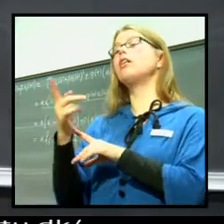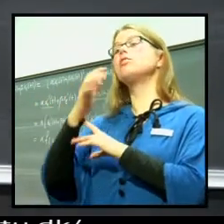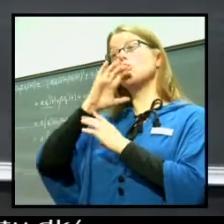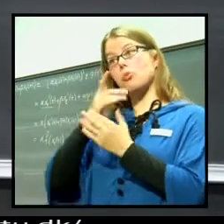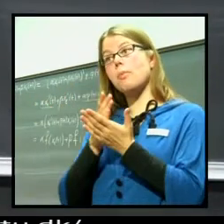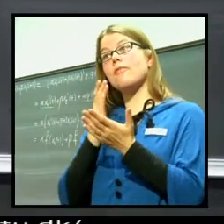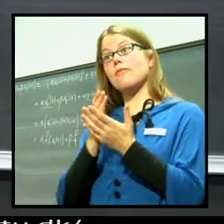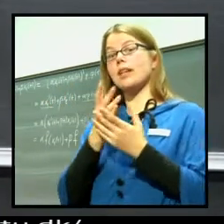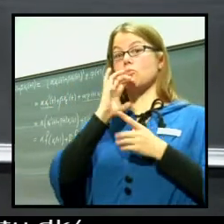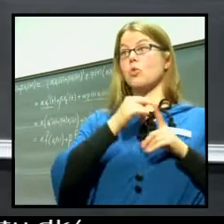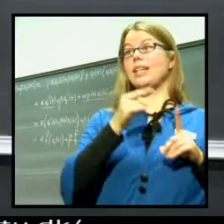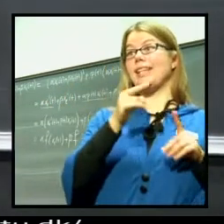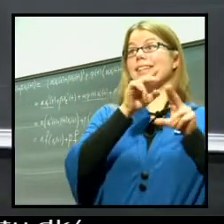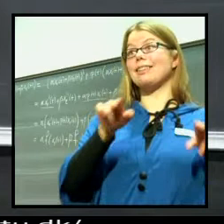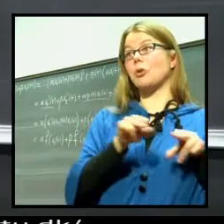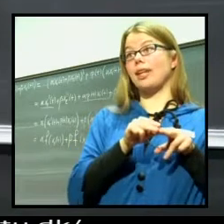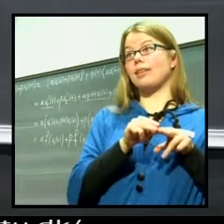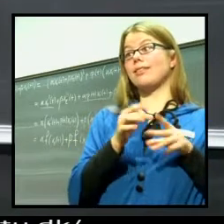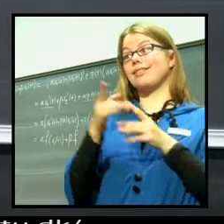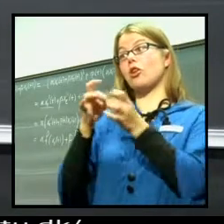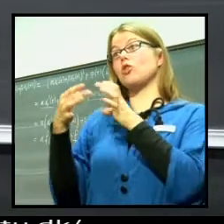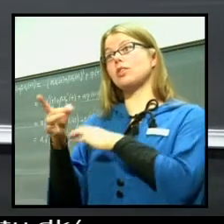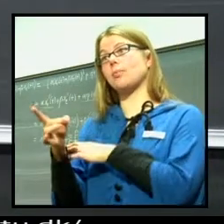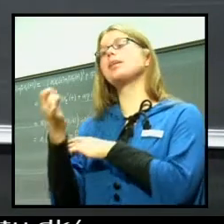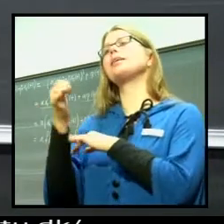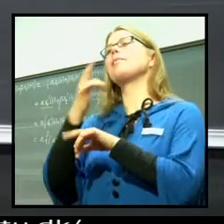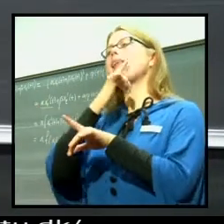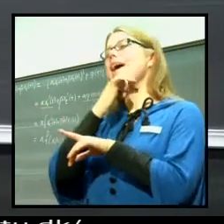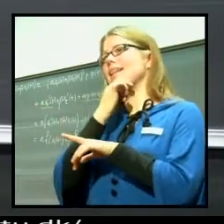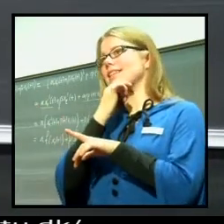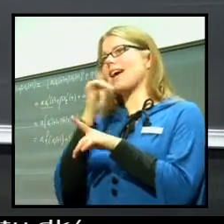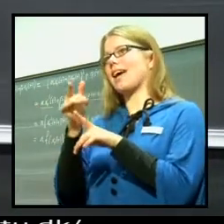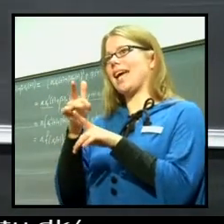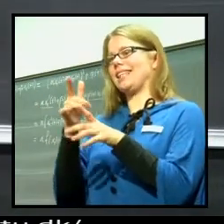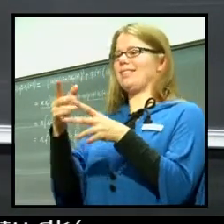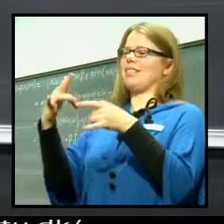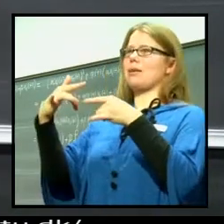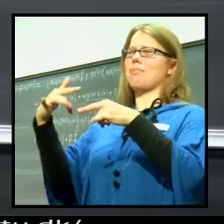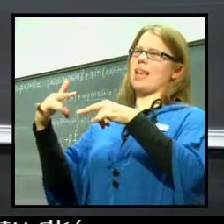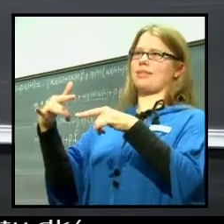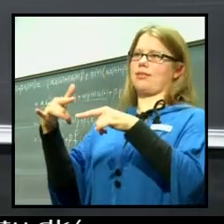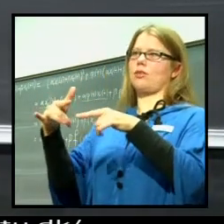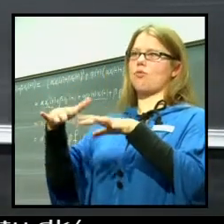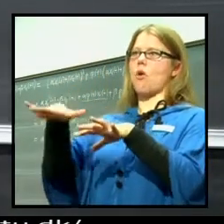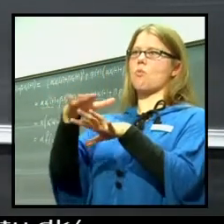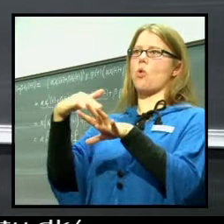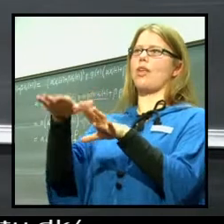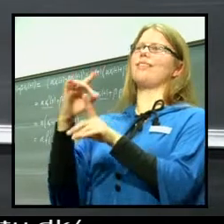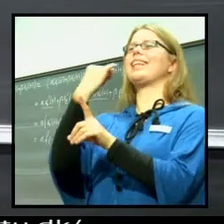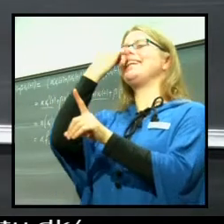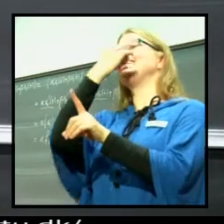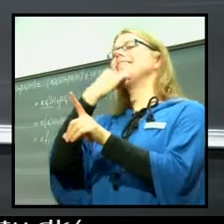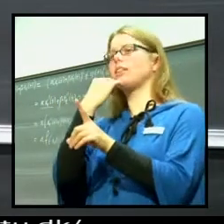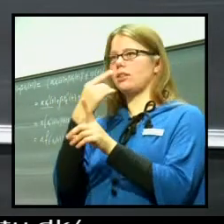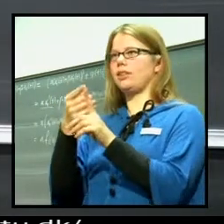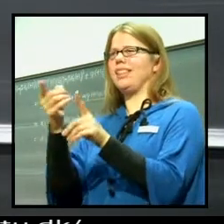også lineær teori. Fordi man antager, at i passende områder ligner de lineære. Nå, det